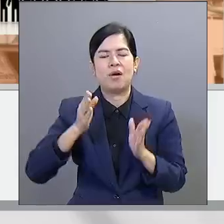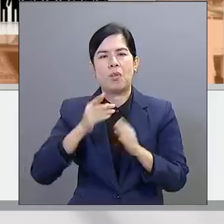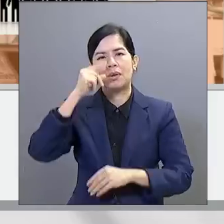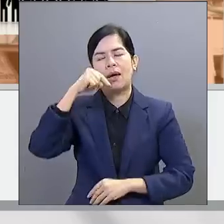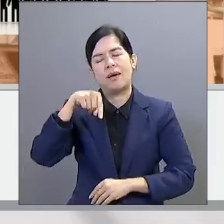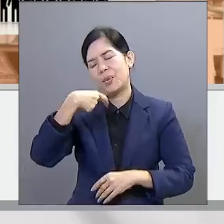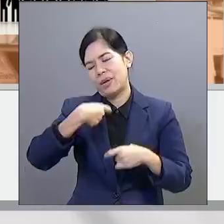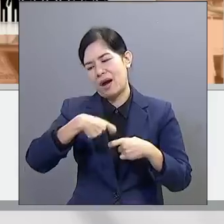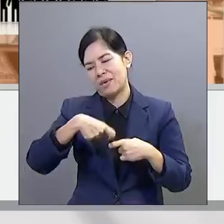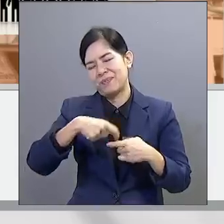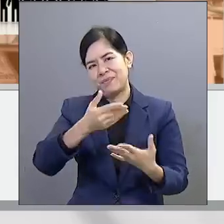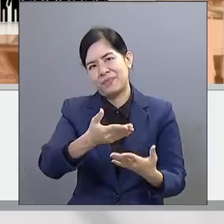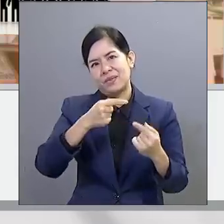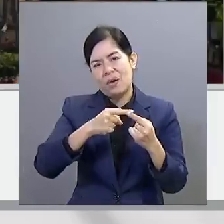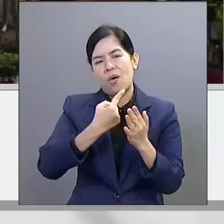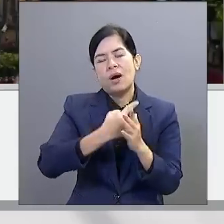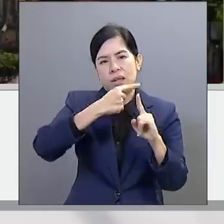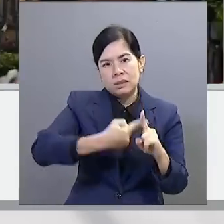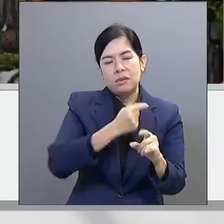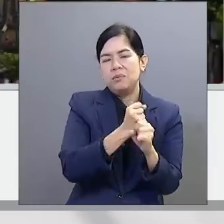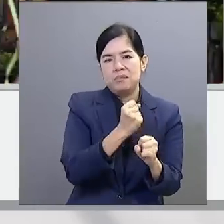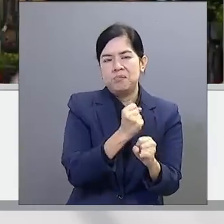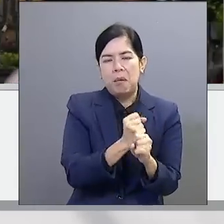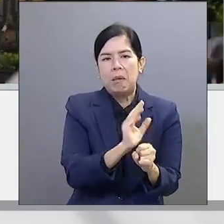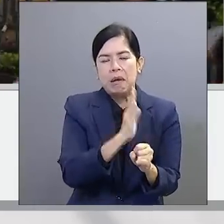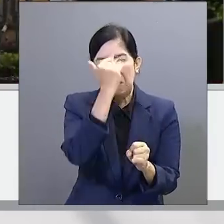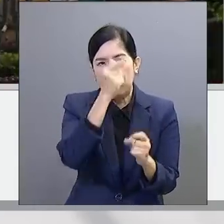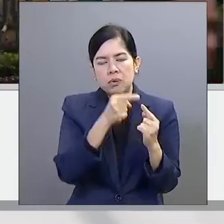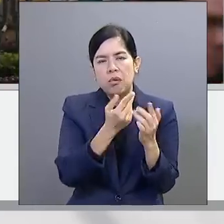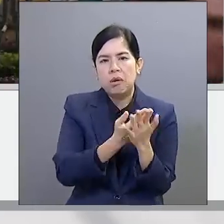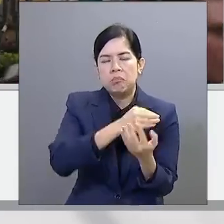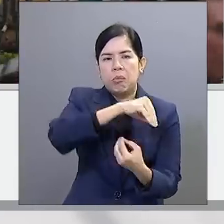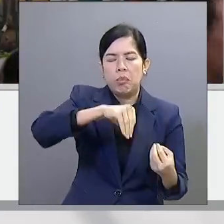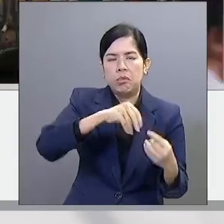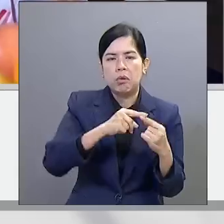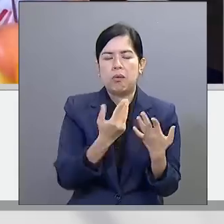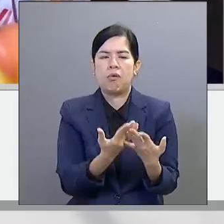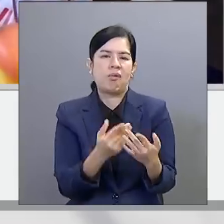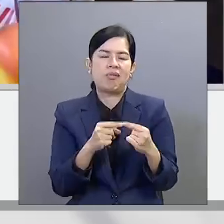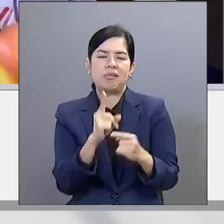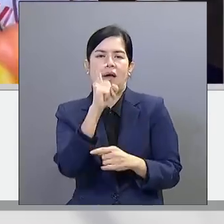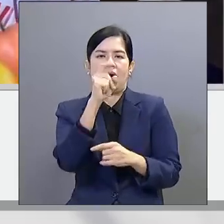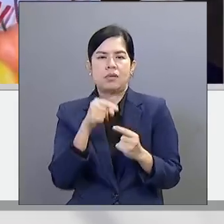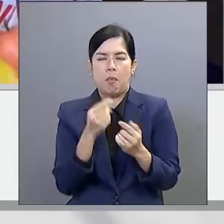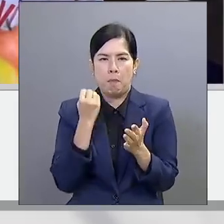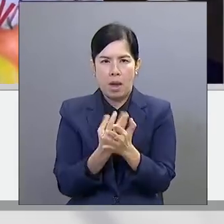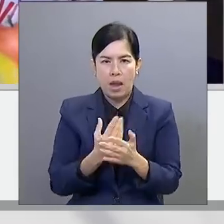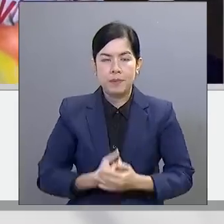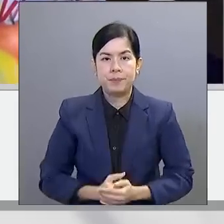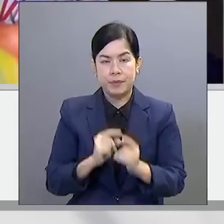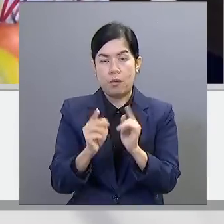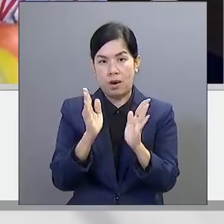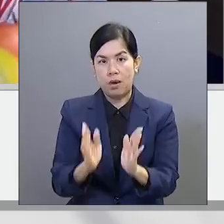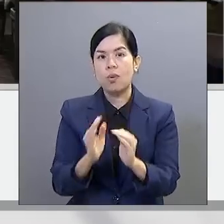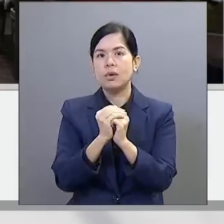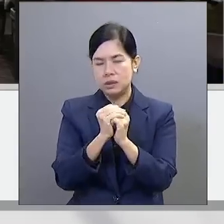ไม่มีโอกาสที่จะทำมาหากินในย่านเดิมที่ตัวเองเคยทำได้เพราะราคามันพุ่งเกินกำลังและก็เกินจากก